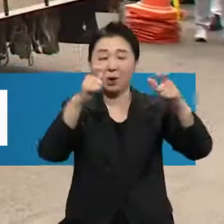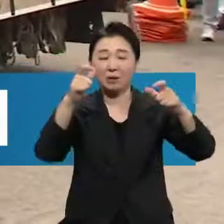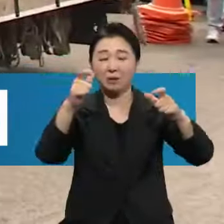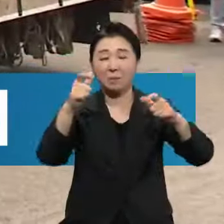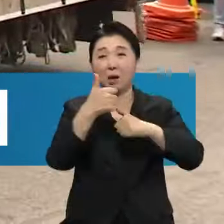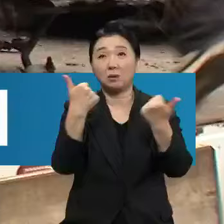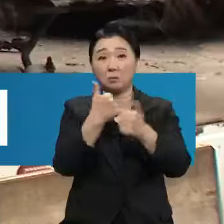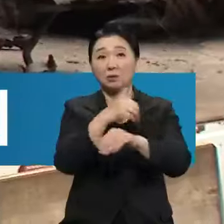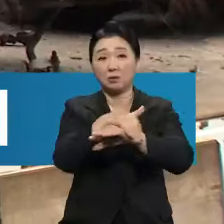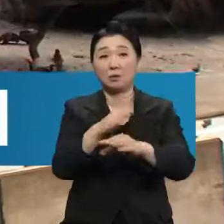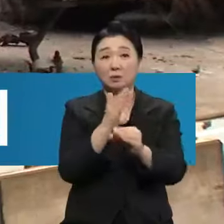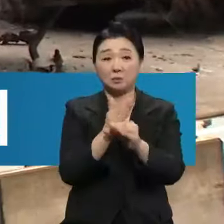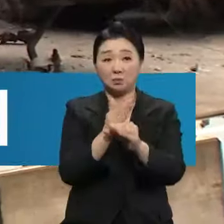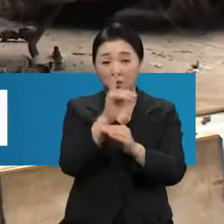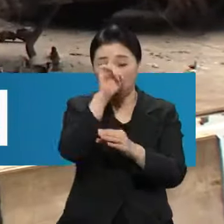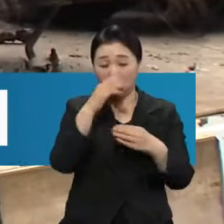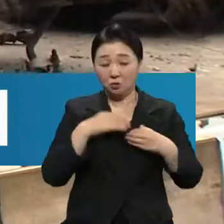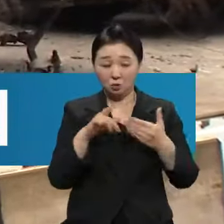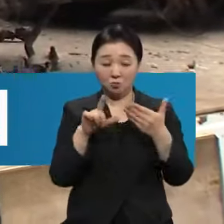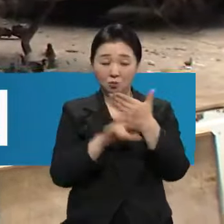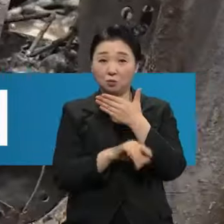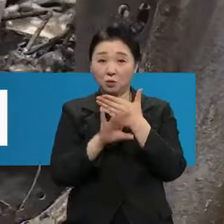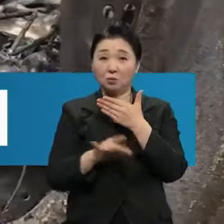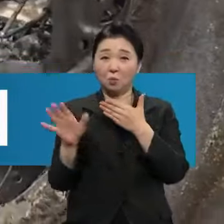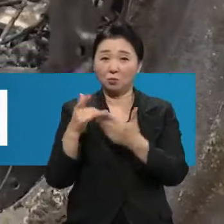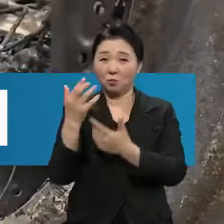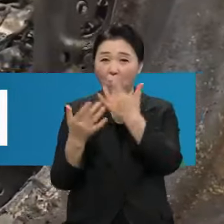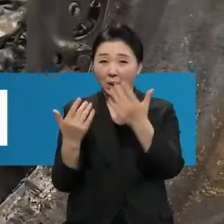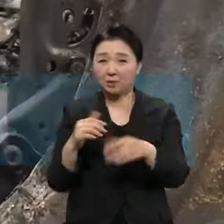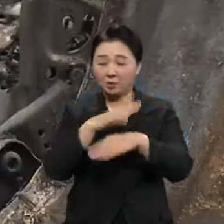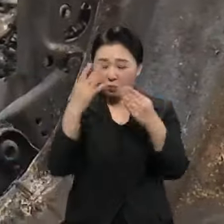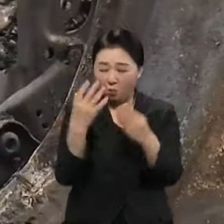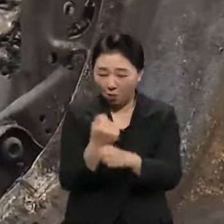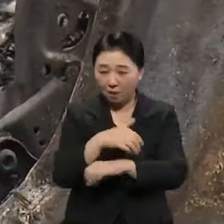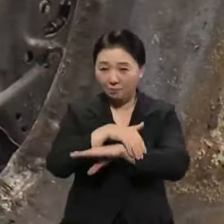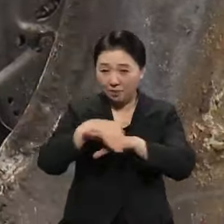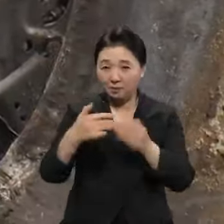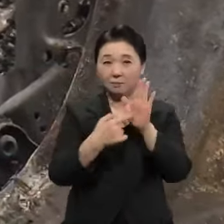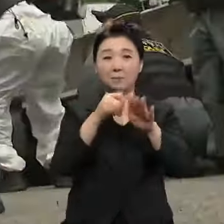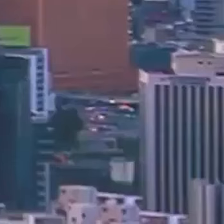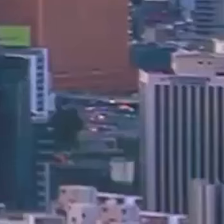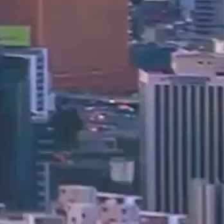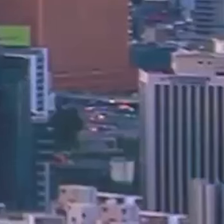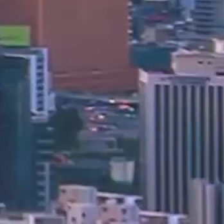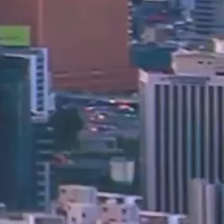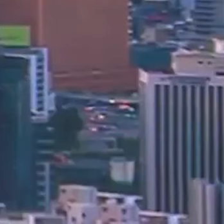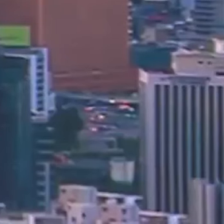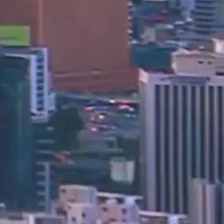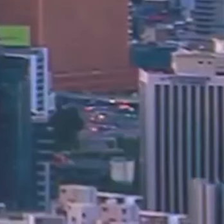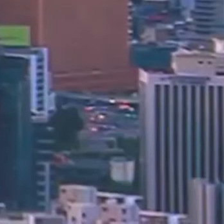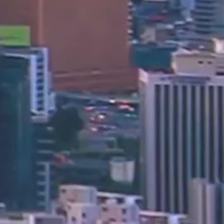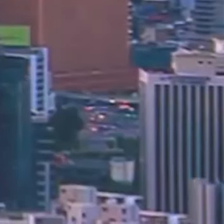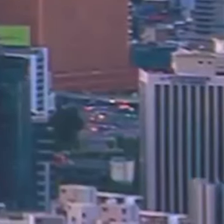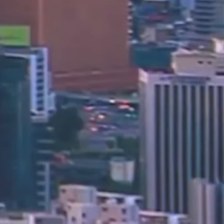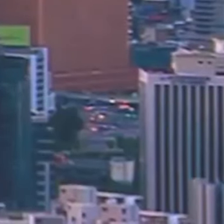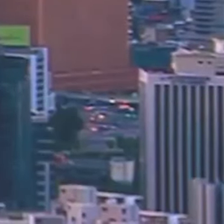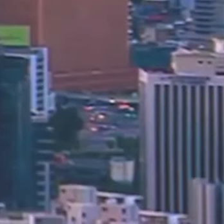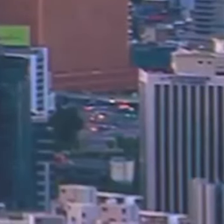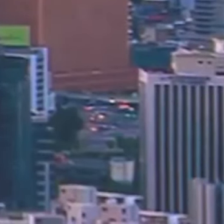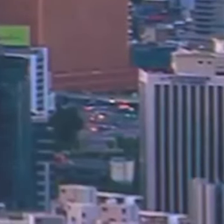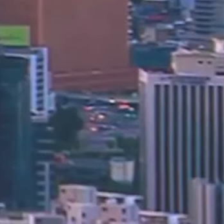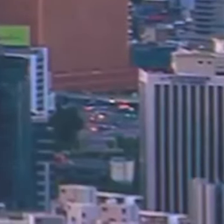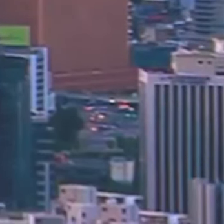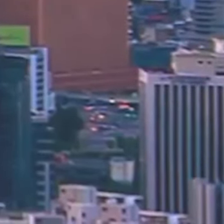정부는 다음 달 초 전기차 화재 관련 종합 대책을 발표할 예정입니다 맨 행커 정재훈입니다